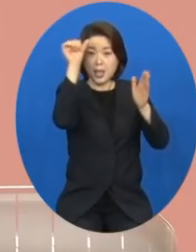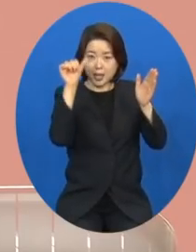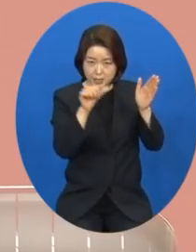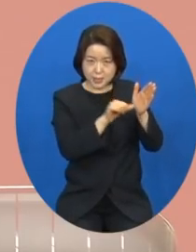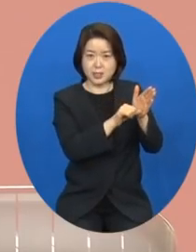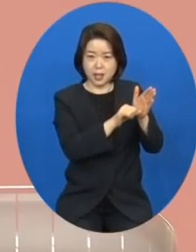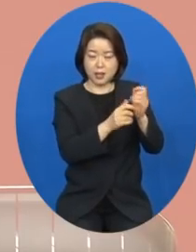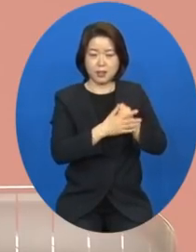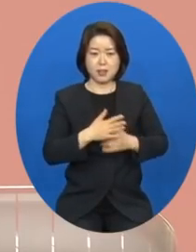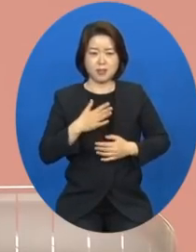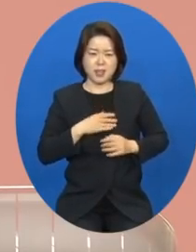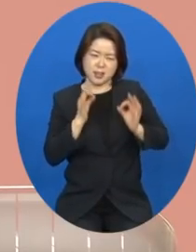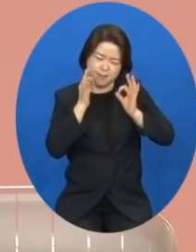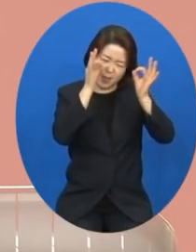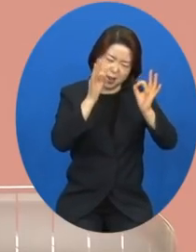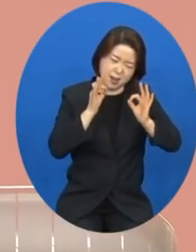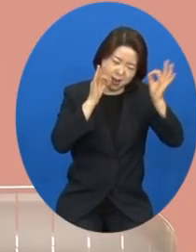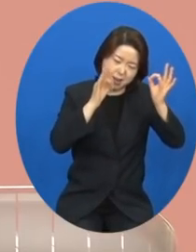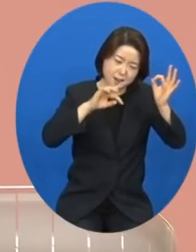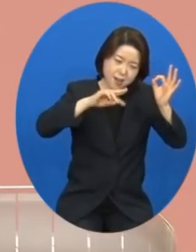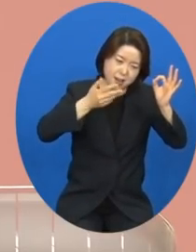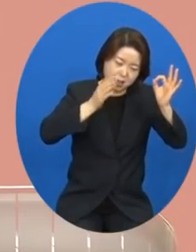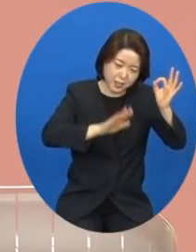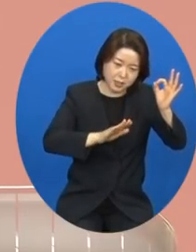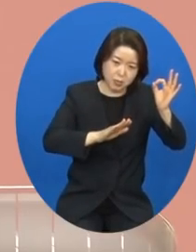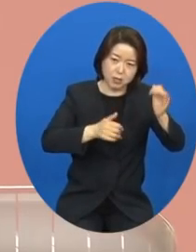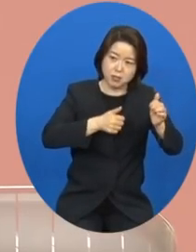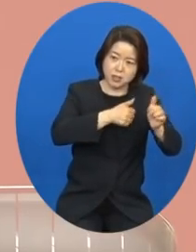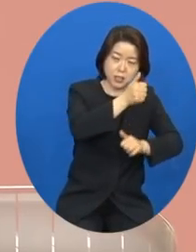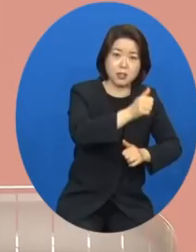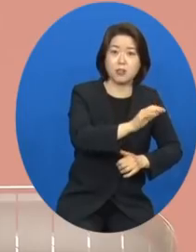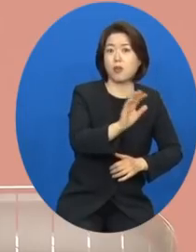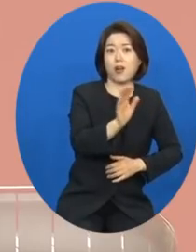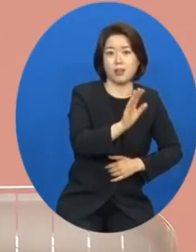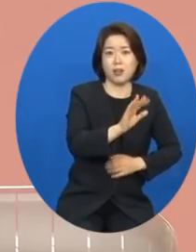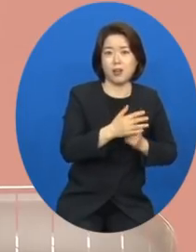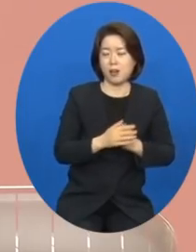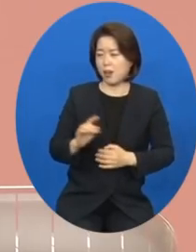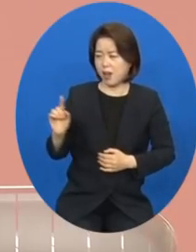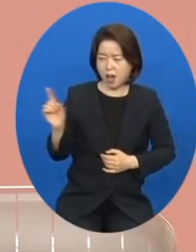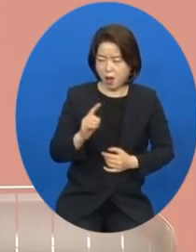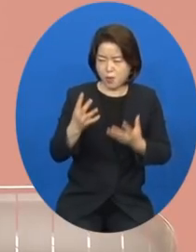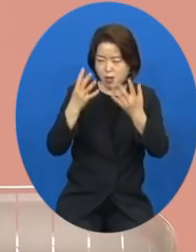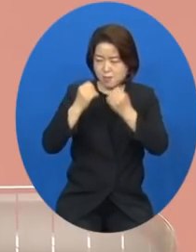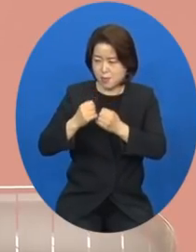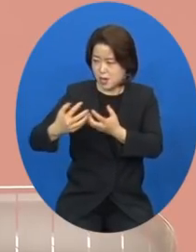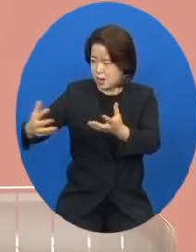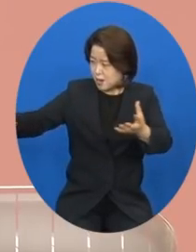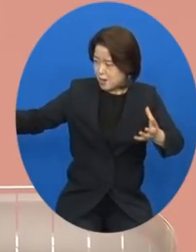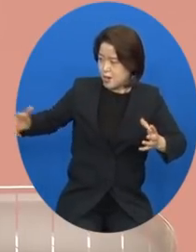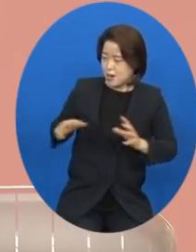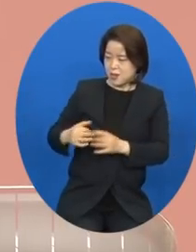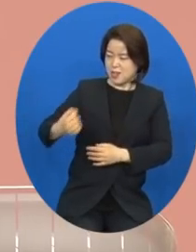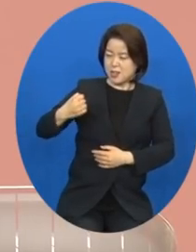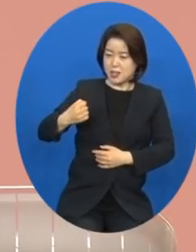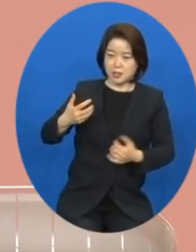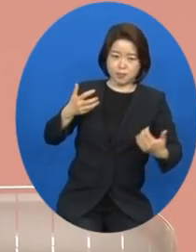내가 힘쓴다 고일 수 있는 것이 아니구나 아무리 많은 군대와 아무래도